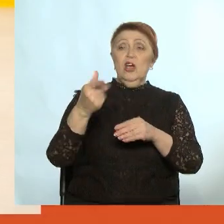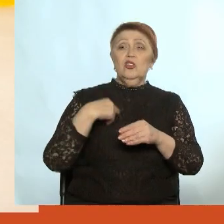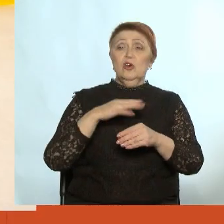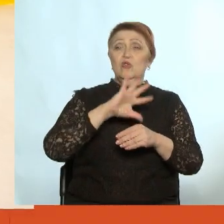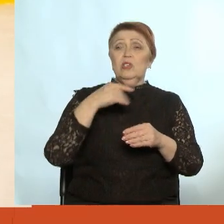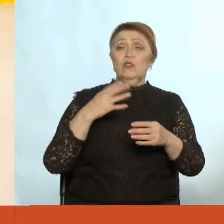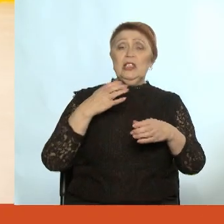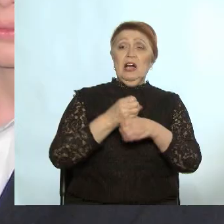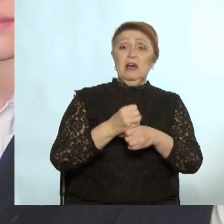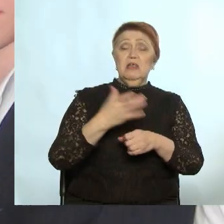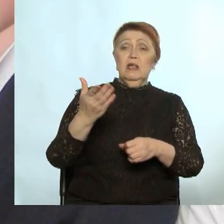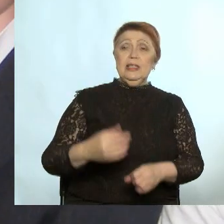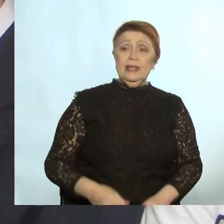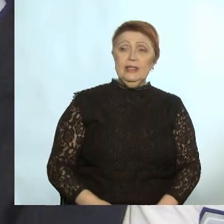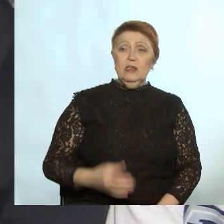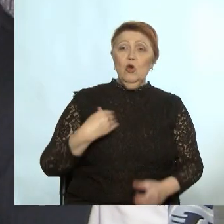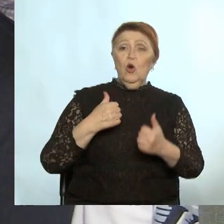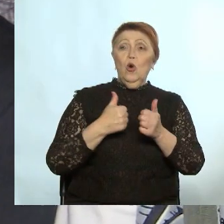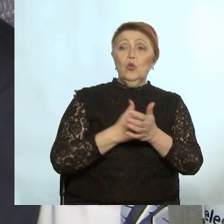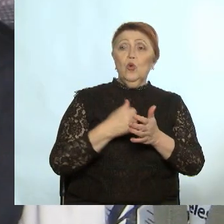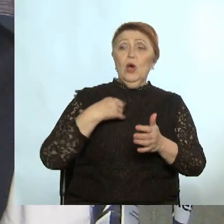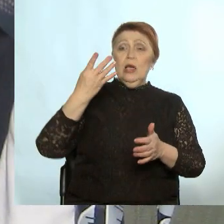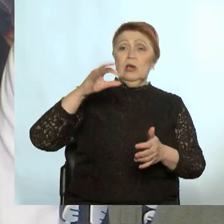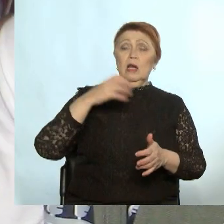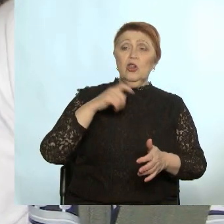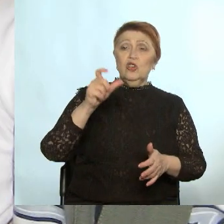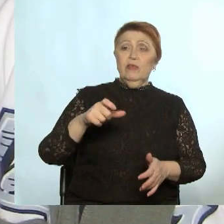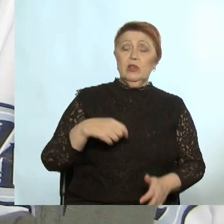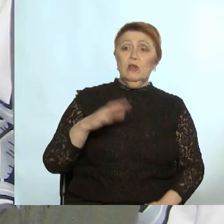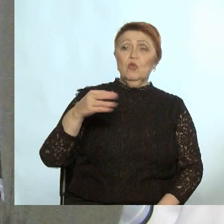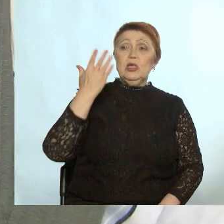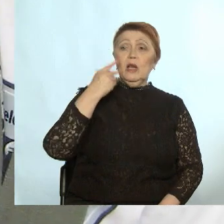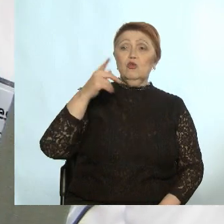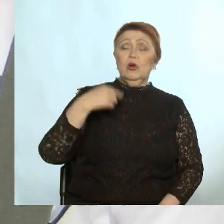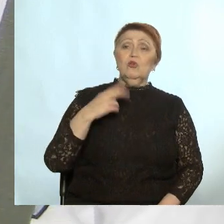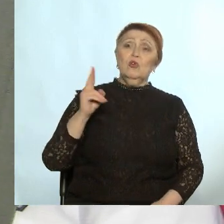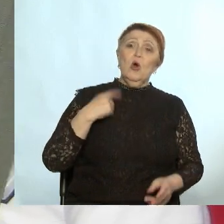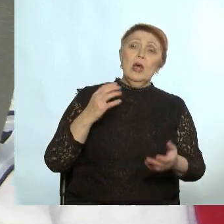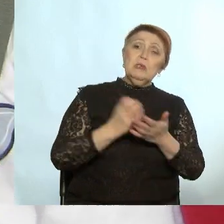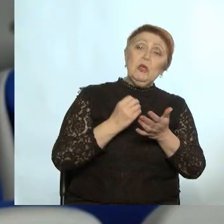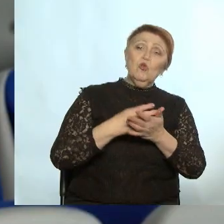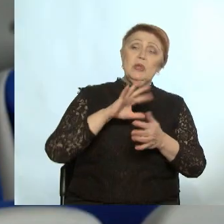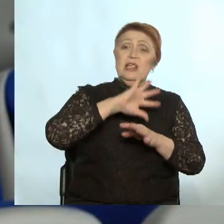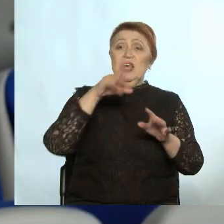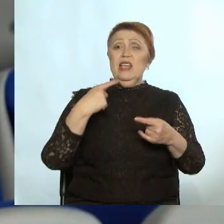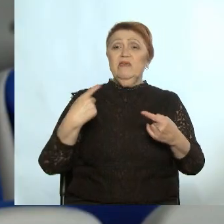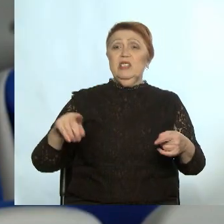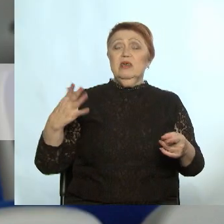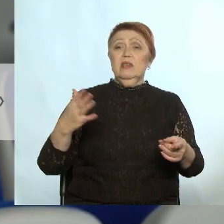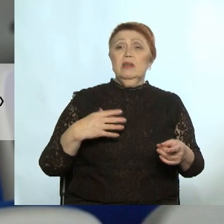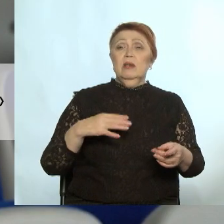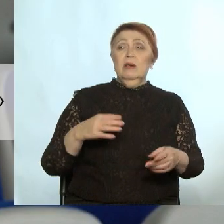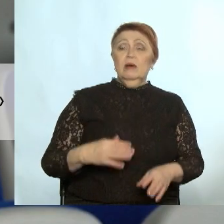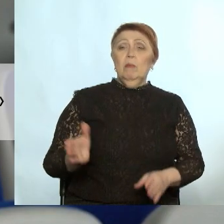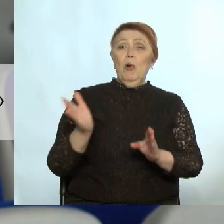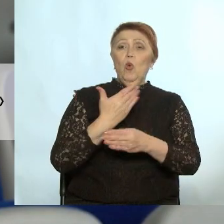уже сократилась группа, там до 40 человек, по-моему, если меня не ошибает память, те, которые уже там поспособнее, порасположены. Всем остальным раньше как-то с этим было немножко